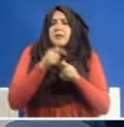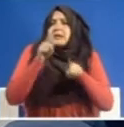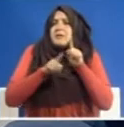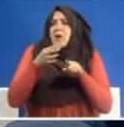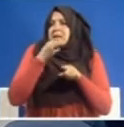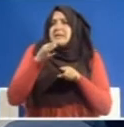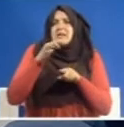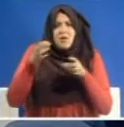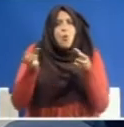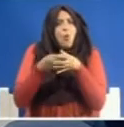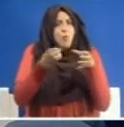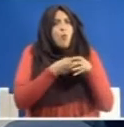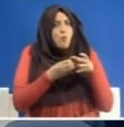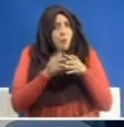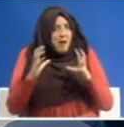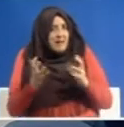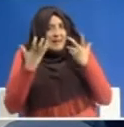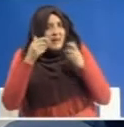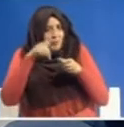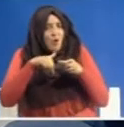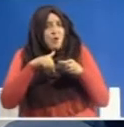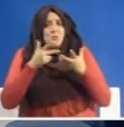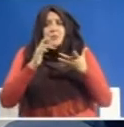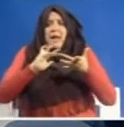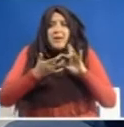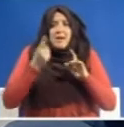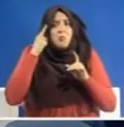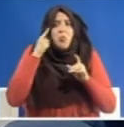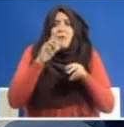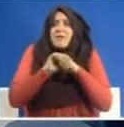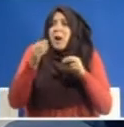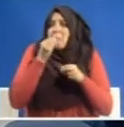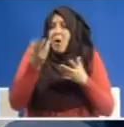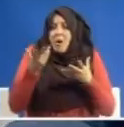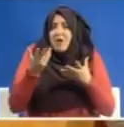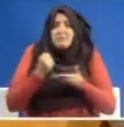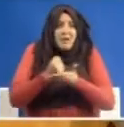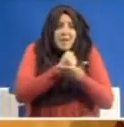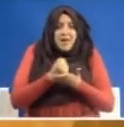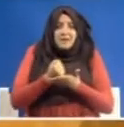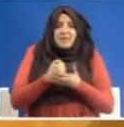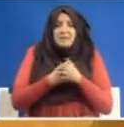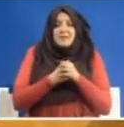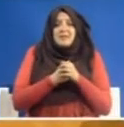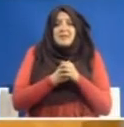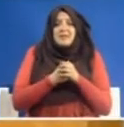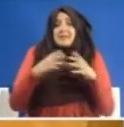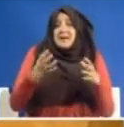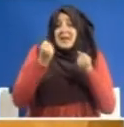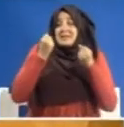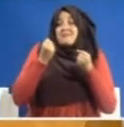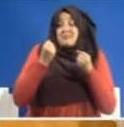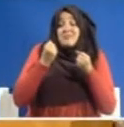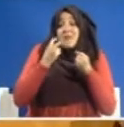فعل الخير في كذا، وهي ولكن هذه ما أخذوها مشافهة، وإنما أخذوها من خلال الصورة والصوت الموجود على